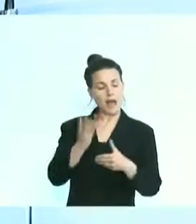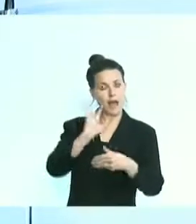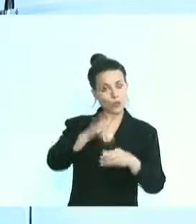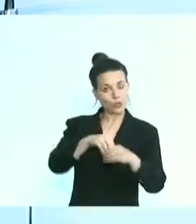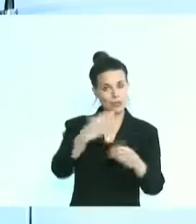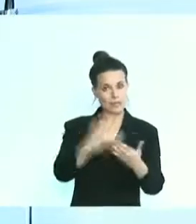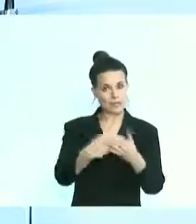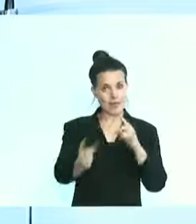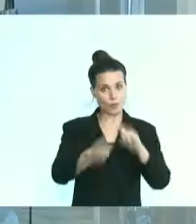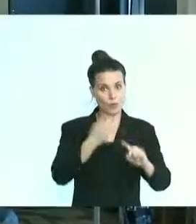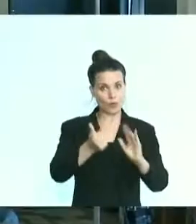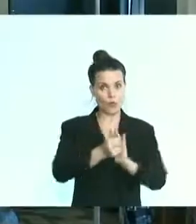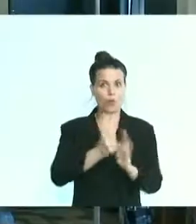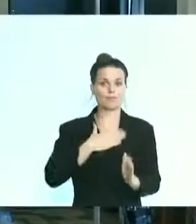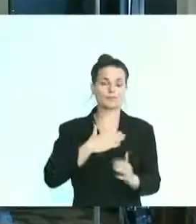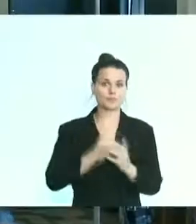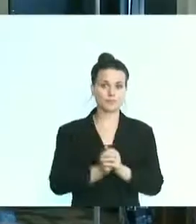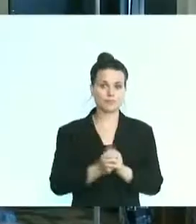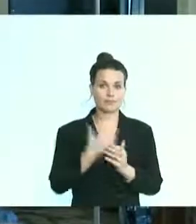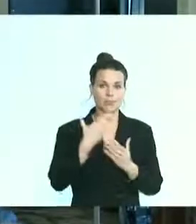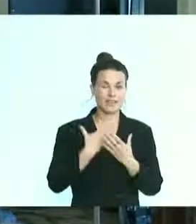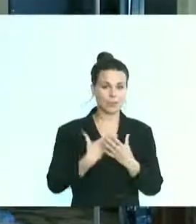beaucoup.